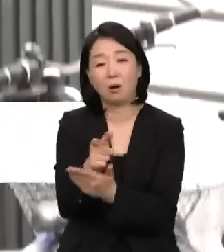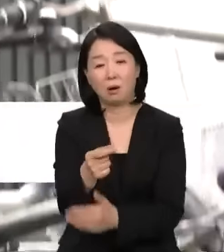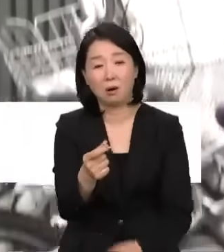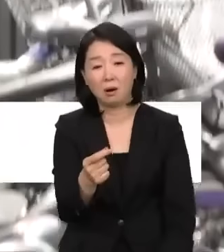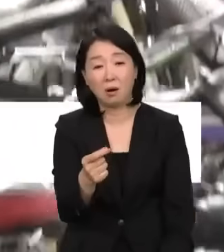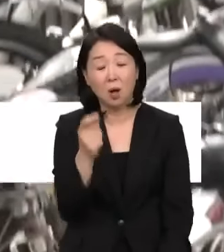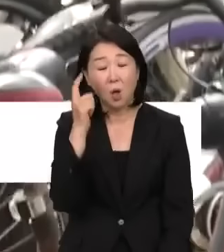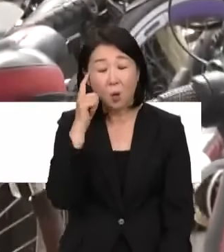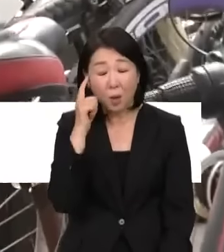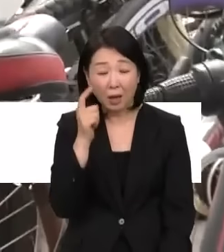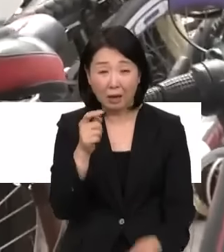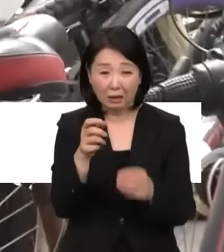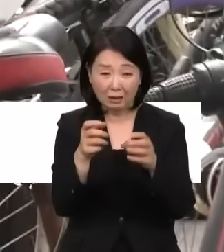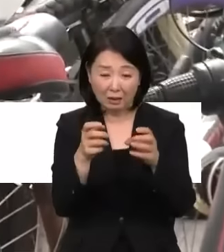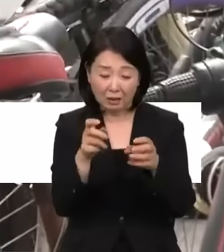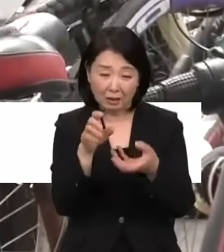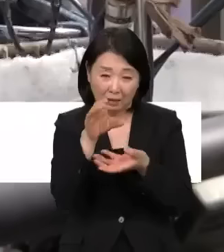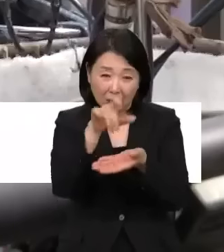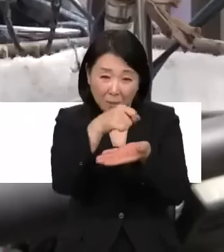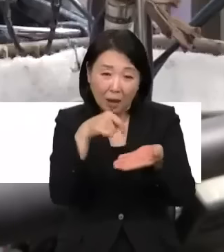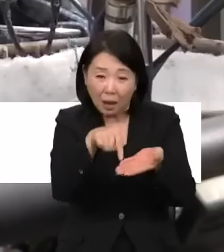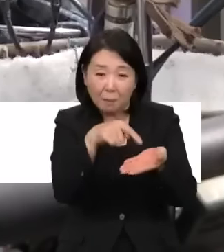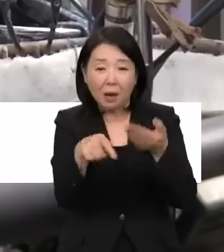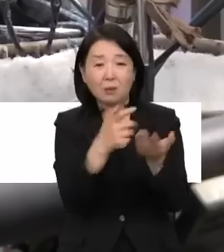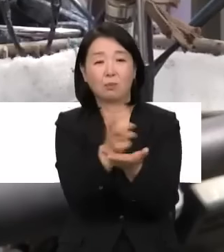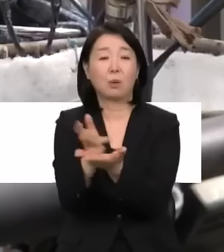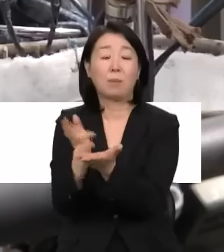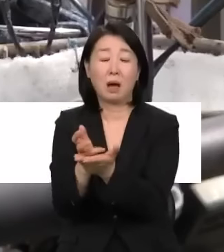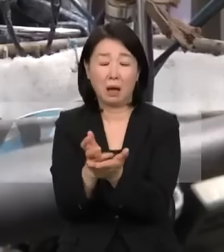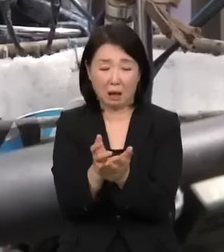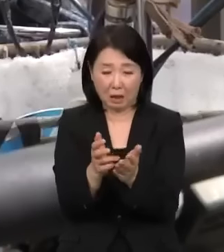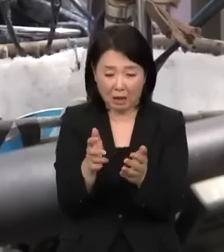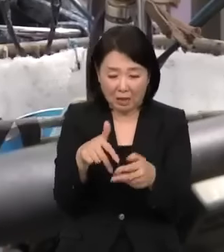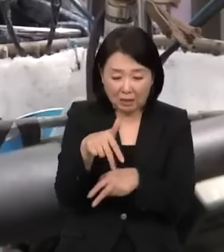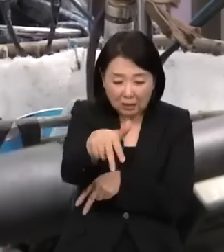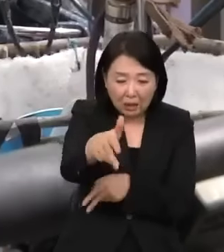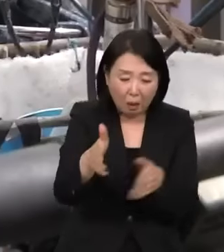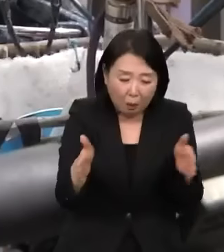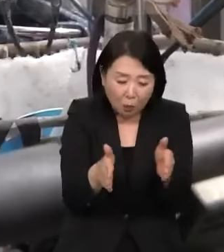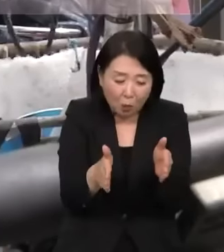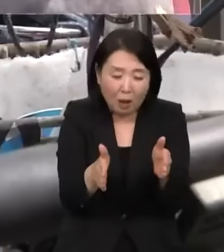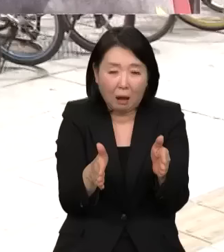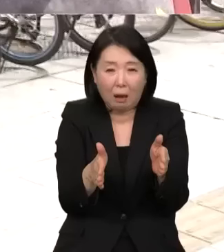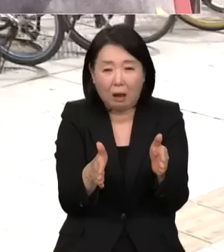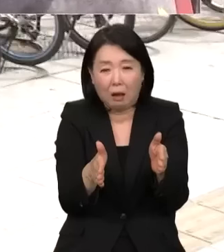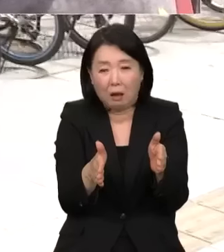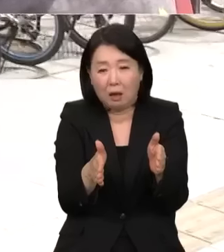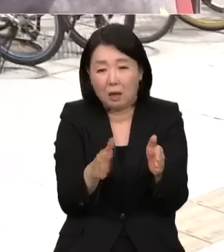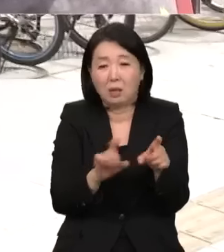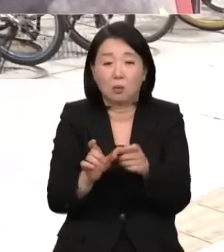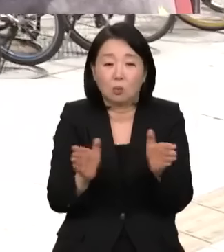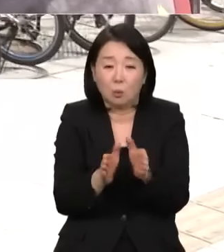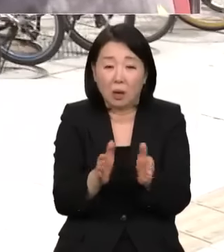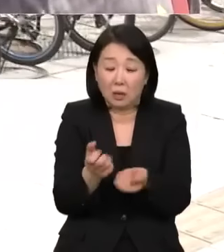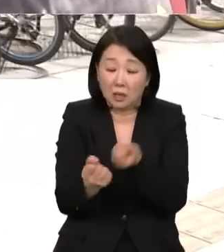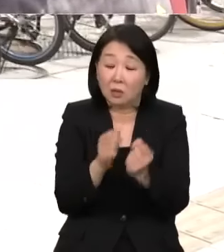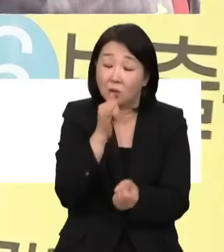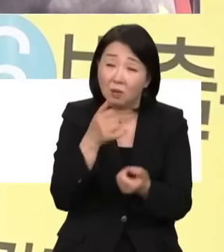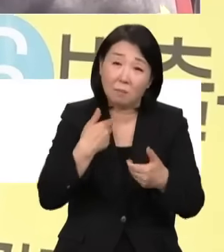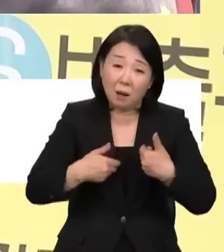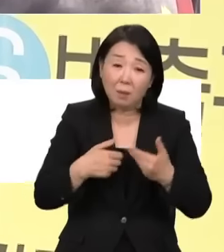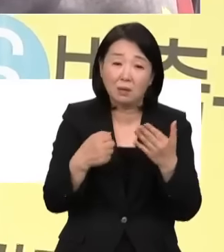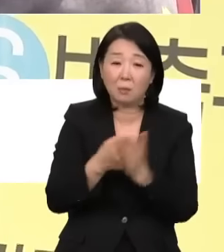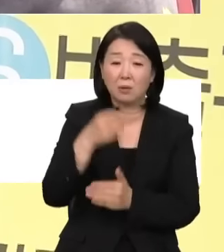택배함 앞까지 점령했습니다. 안 그래도 좁은 인도는 더 비좁아졌습니다. 자전거 타고 다니시는 분들은 바쁘니까